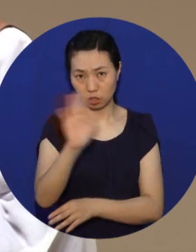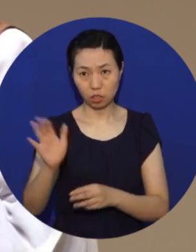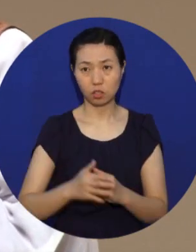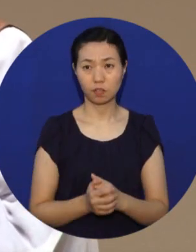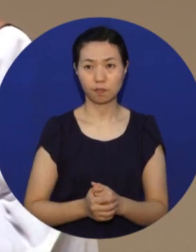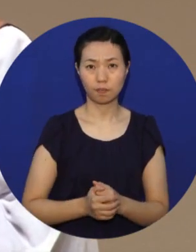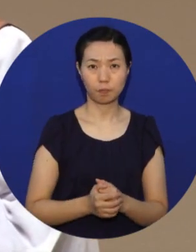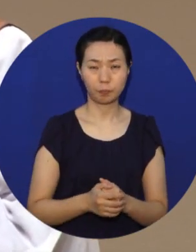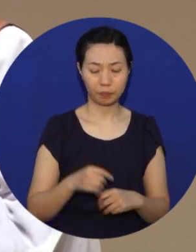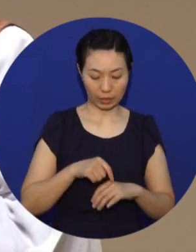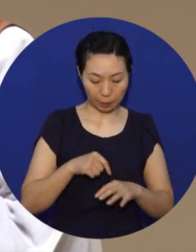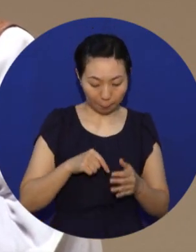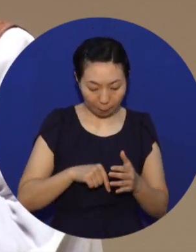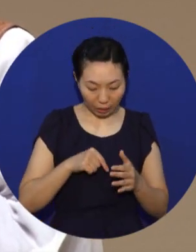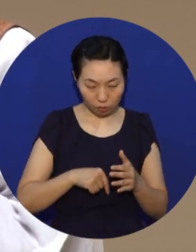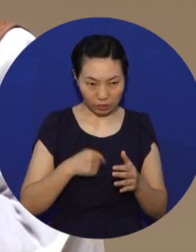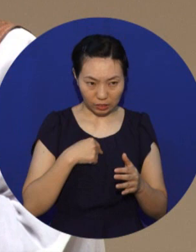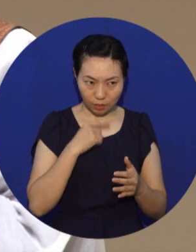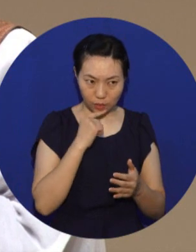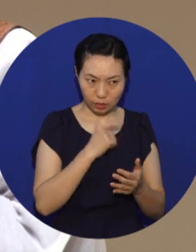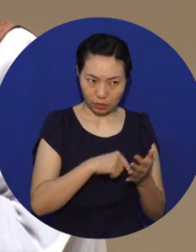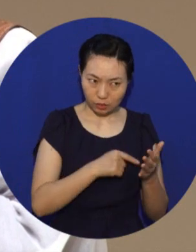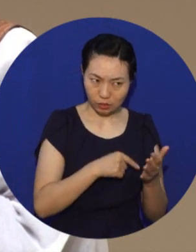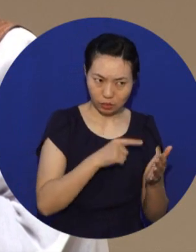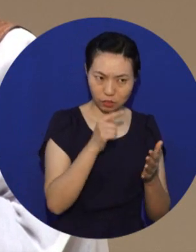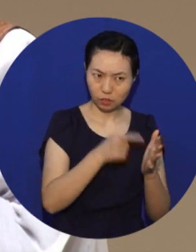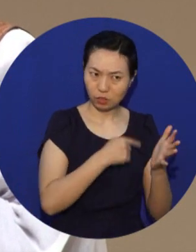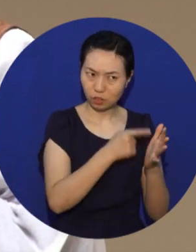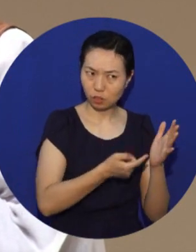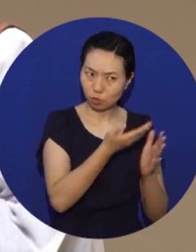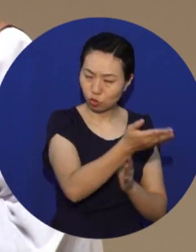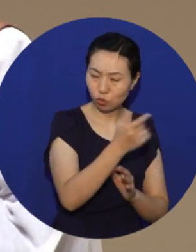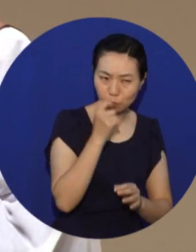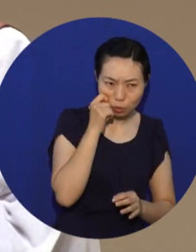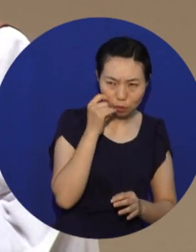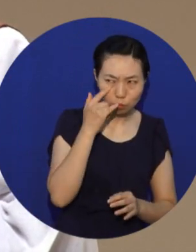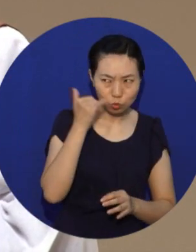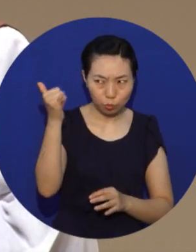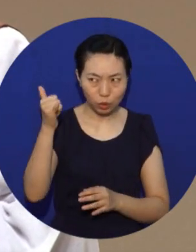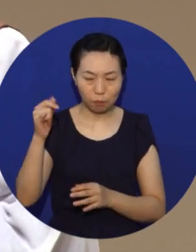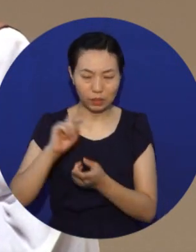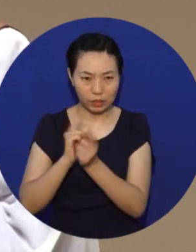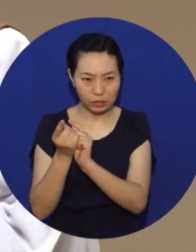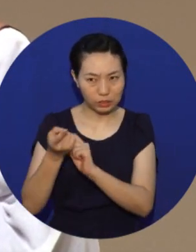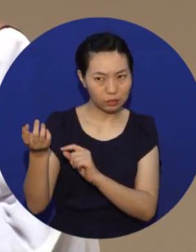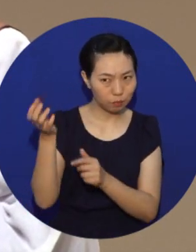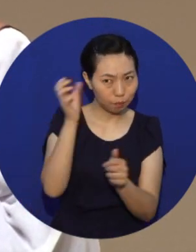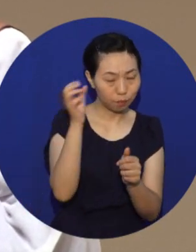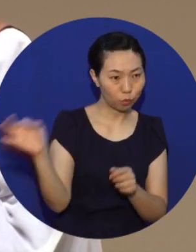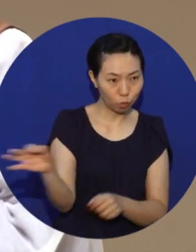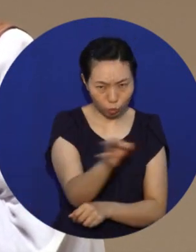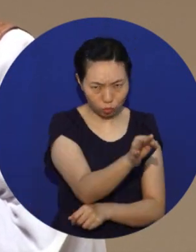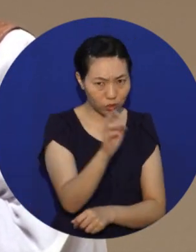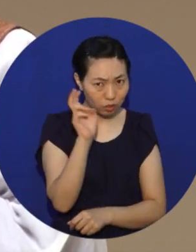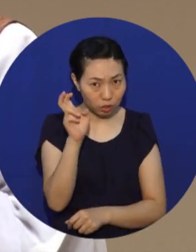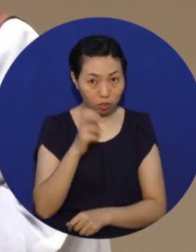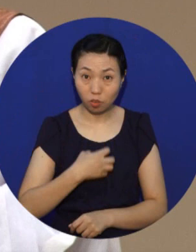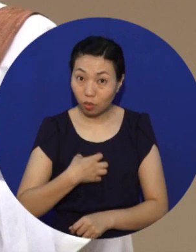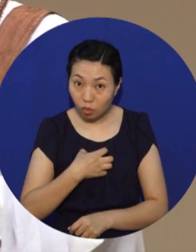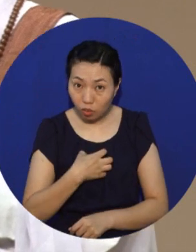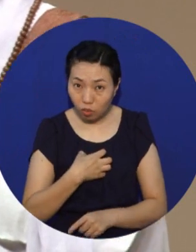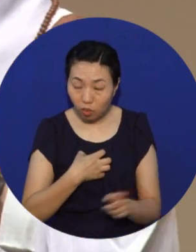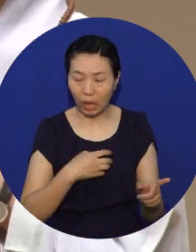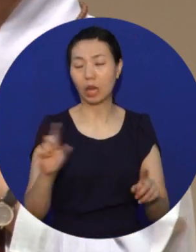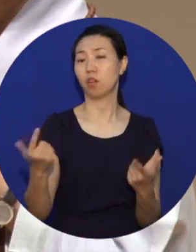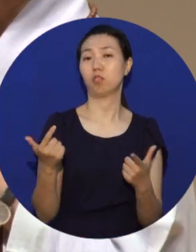근데 자기 속으로 그래도 못 갚으면 엄마 아빠 갚겠지 지금 이런 생각 하나? 전혀요. 절대 아니야? 예. 그러면 돼. 근데 뭐